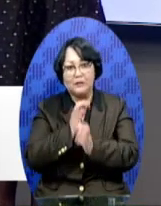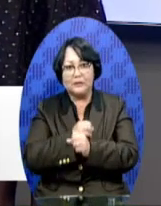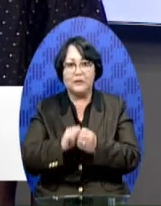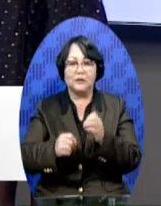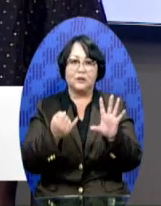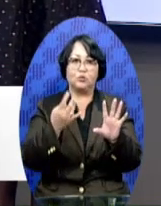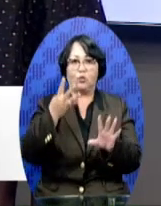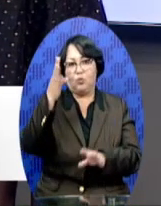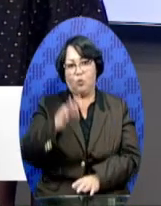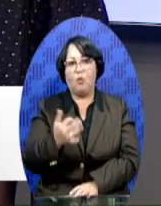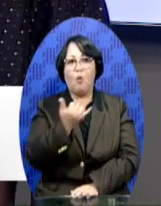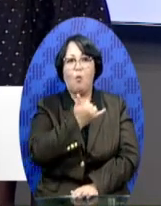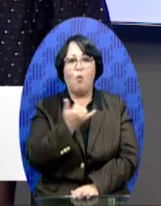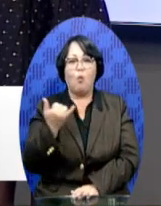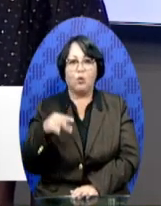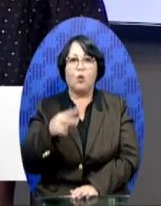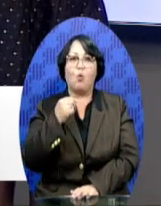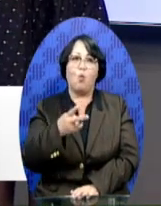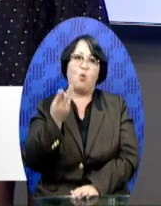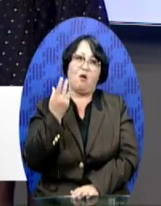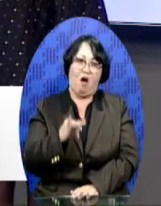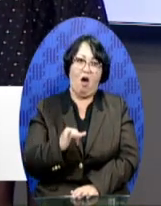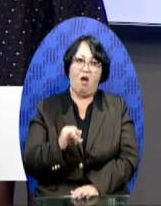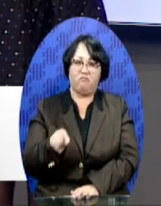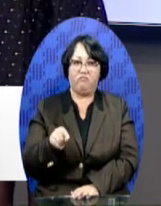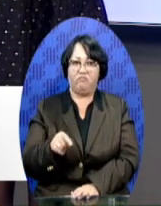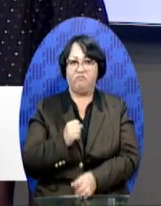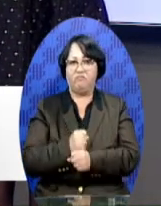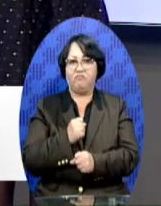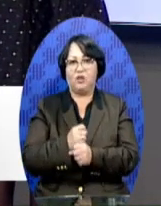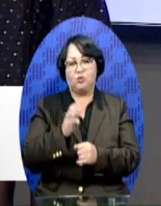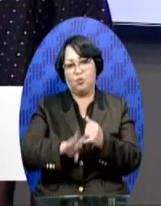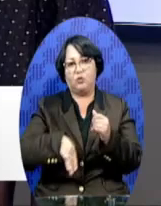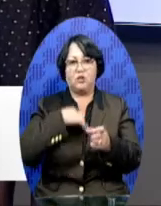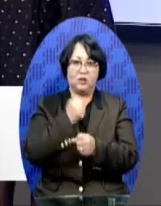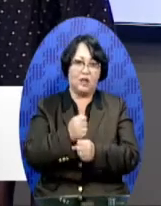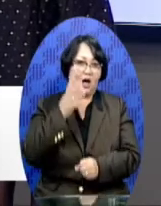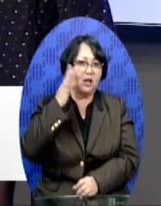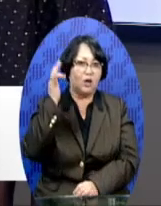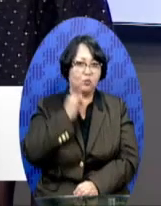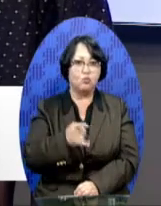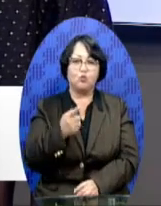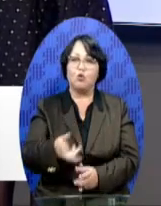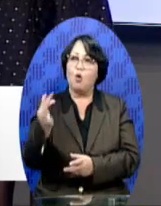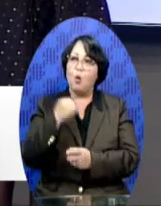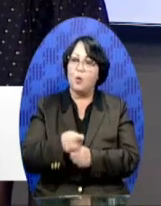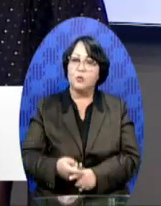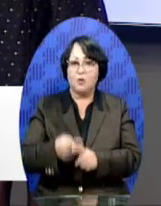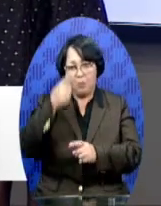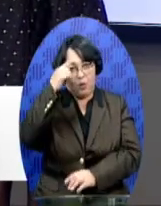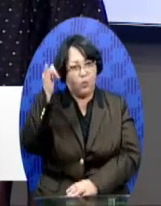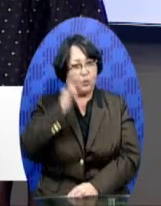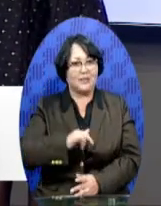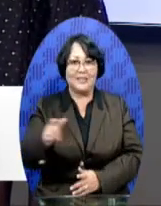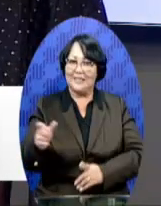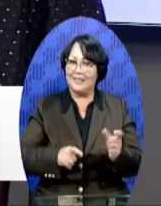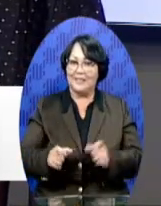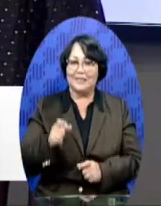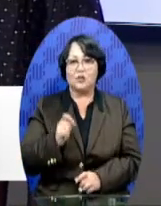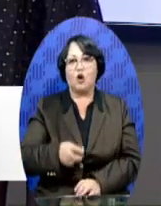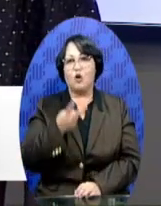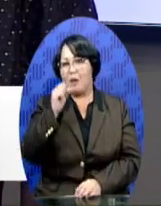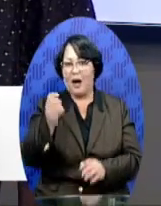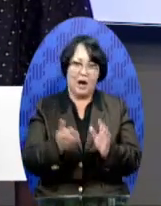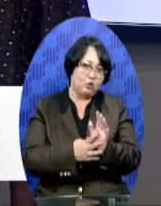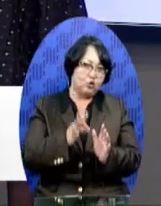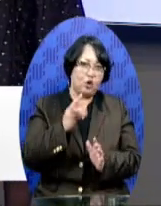64% уулуурхаан салбар эзэлж байна. За сүүлийн жилүүдэд гадаадын хөрөнгө оруулалт өснөн нь Монгол улсын эдийн засаг одоо энэ оны эхний хагас жилийн